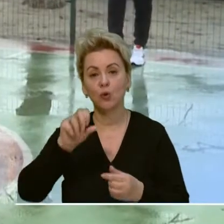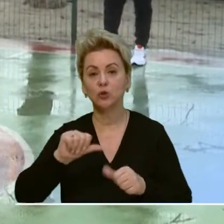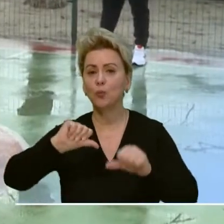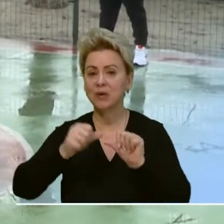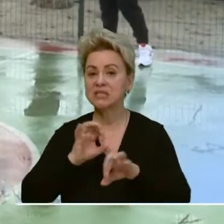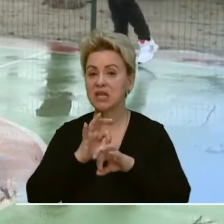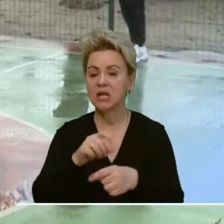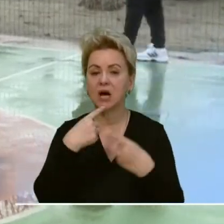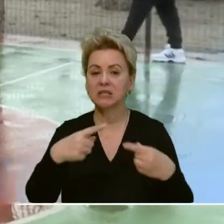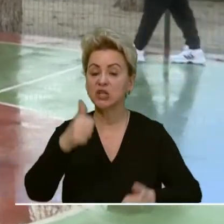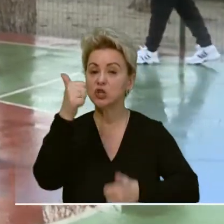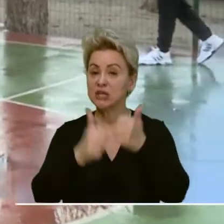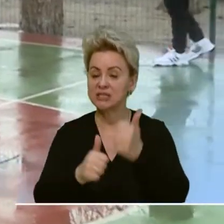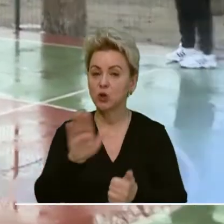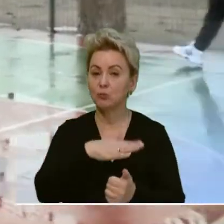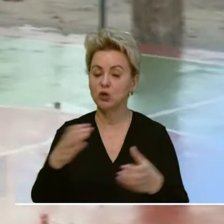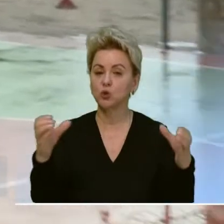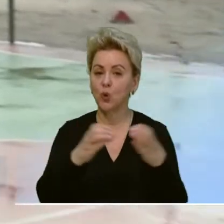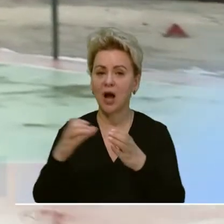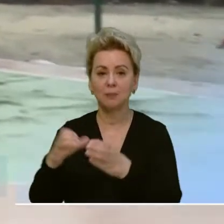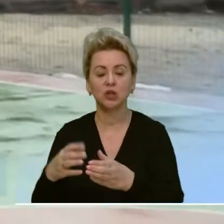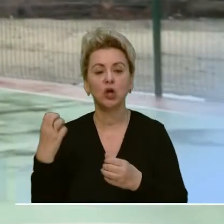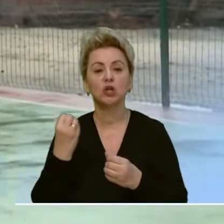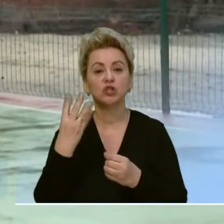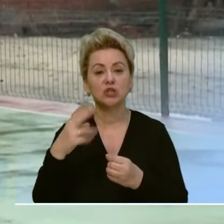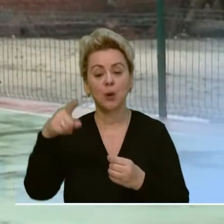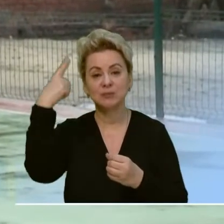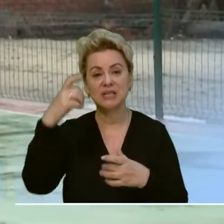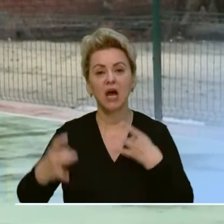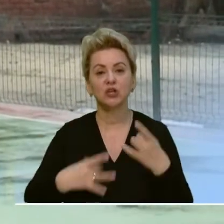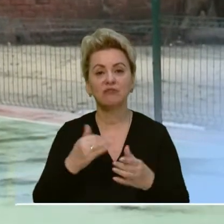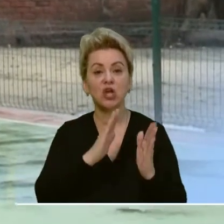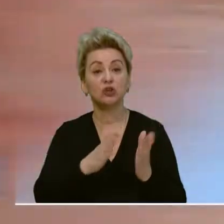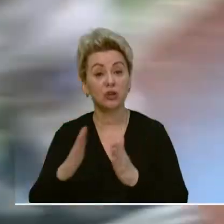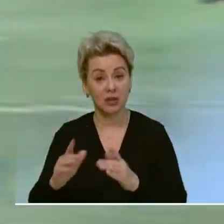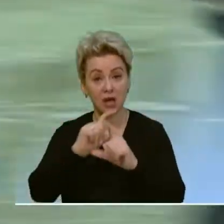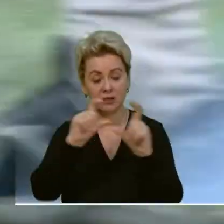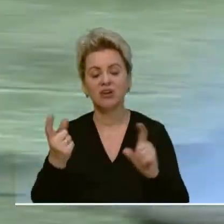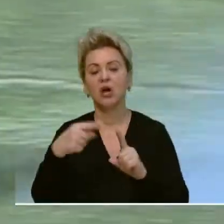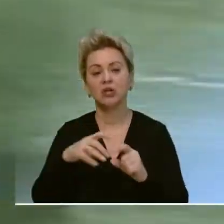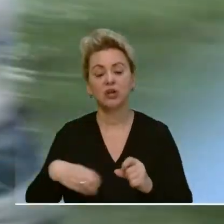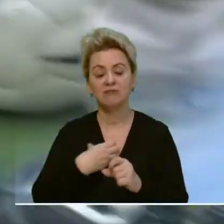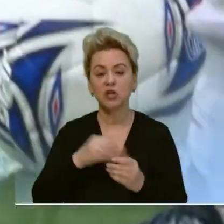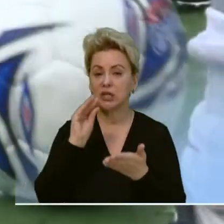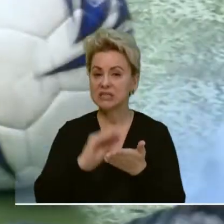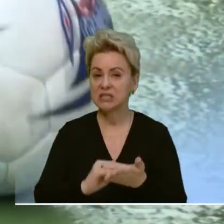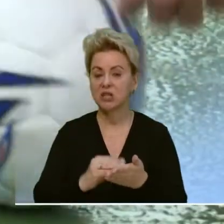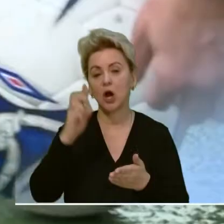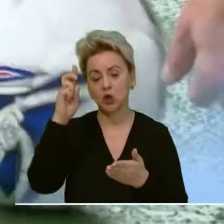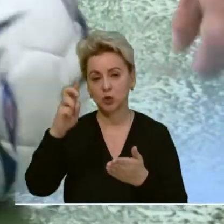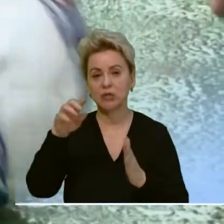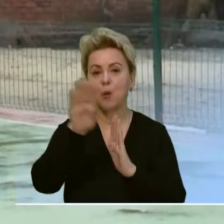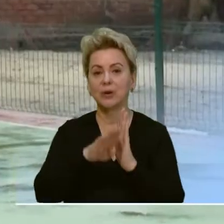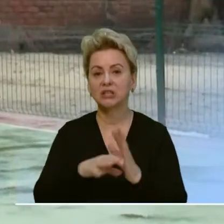регулярно проводятся различные соревнования между командами всех 14 психоневрологических интернатов. И это важная составляющая